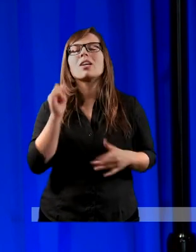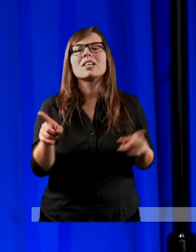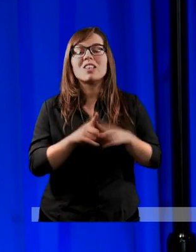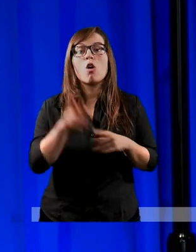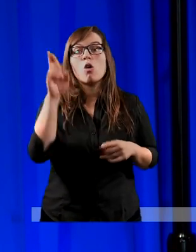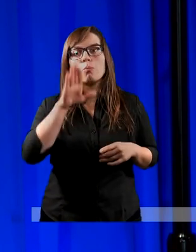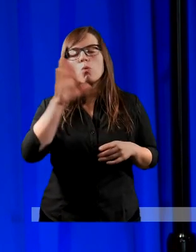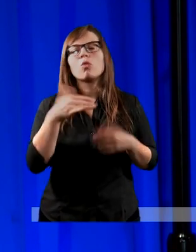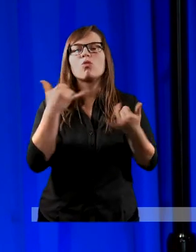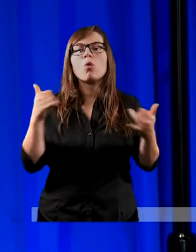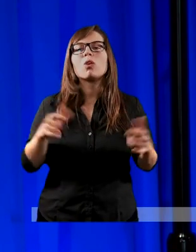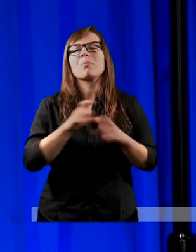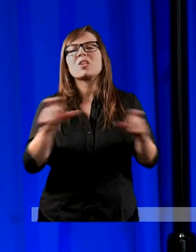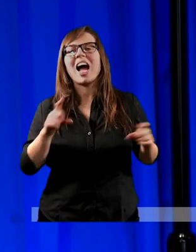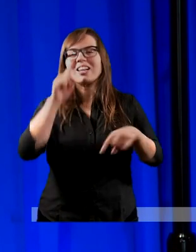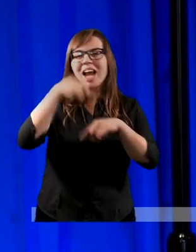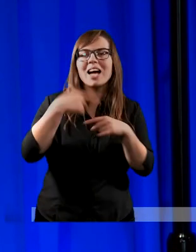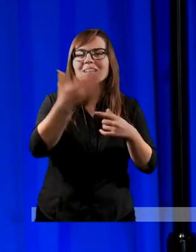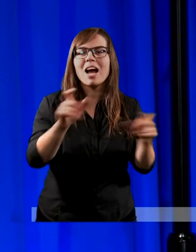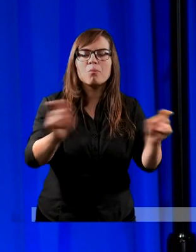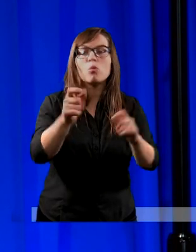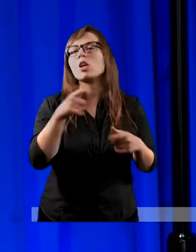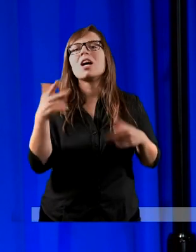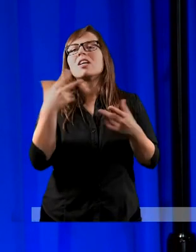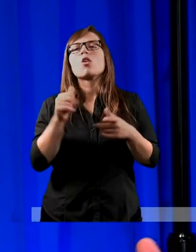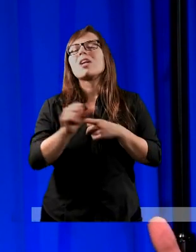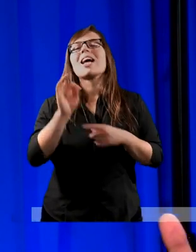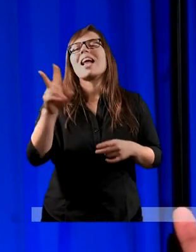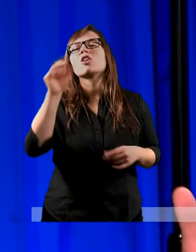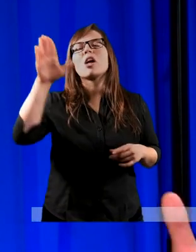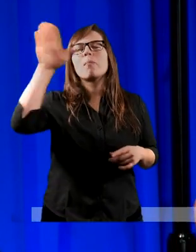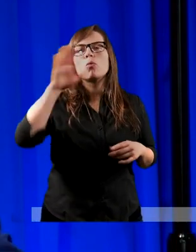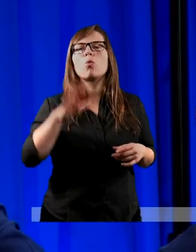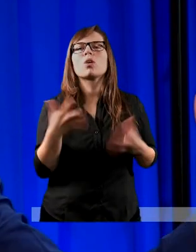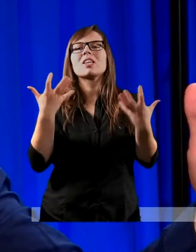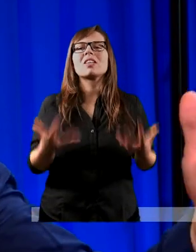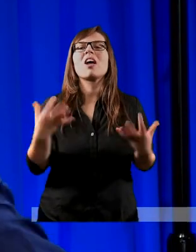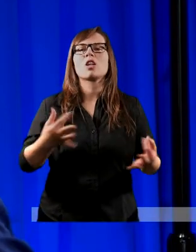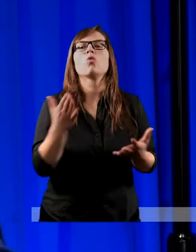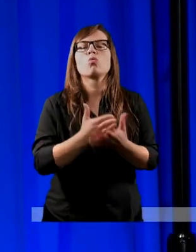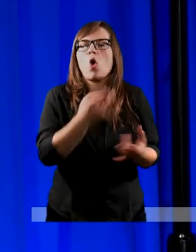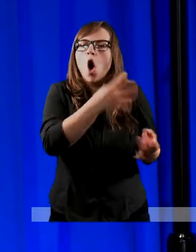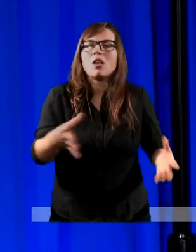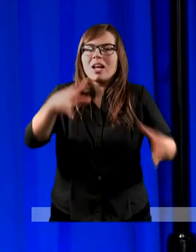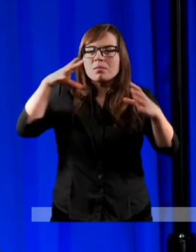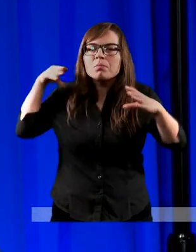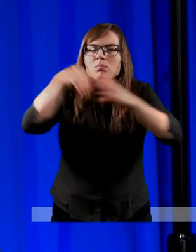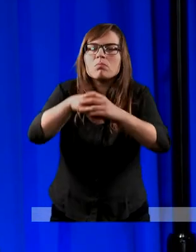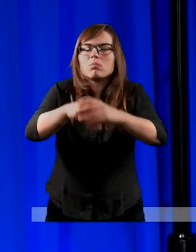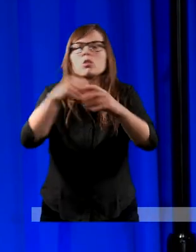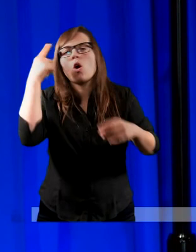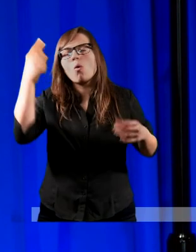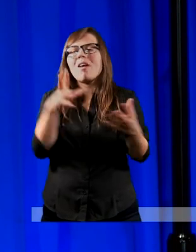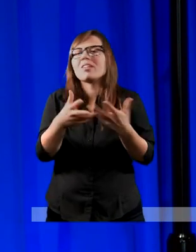też różne lekcje w różnym czasie daje ludziom. To nie jest tak, że Bóg zaraz całą wiedzę chce od razu do głowy włożyć.